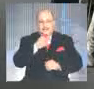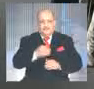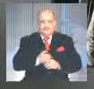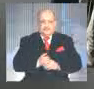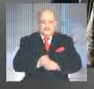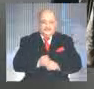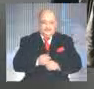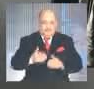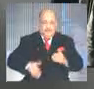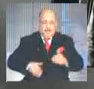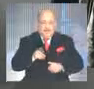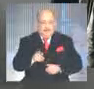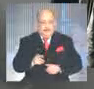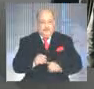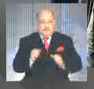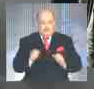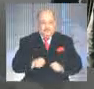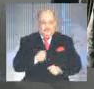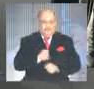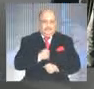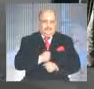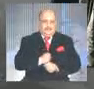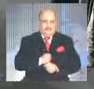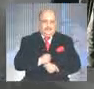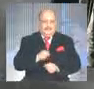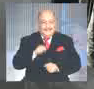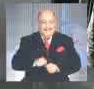جمعيه قادره، صيب جمعيه والولي